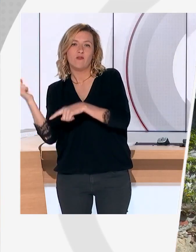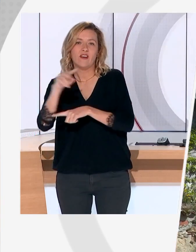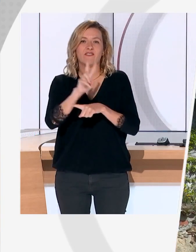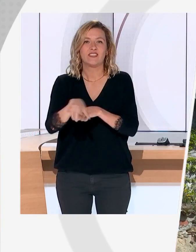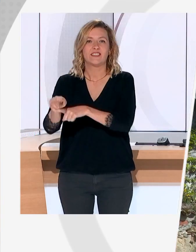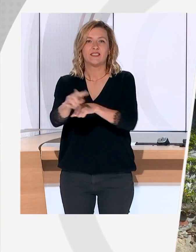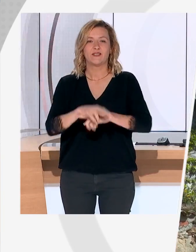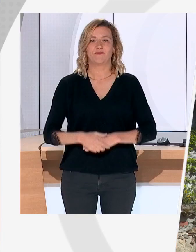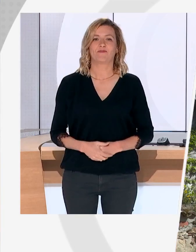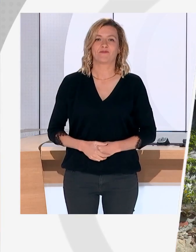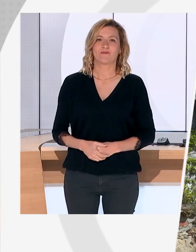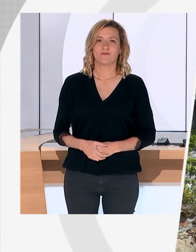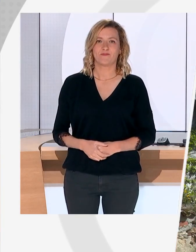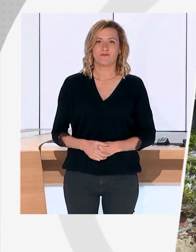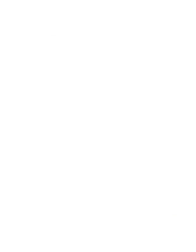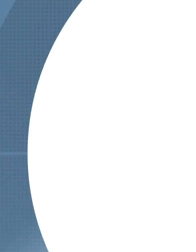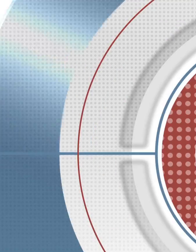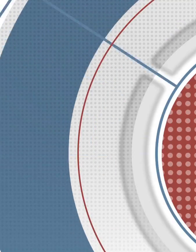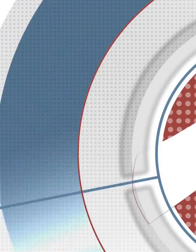et reposant pour les visiteurs.